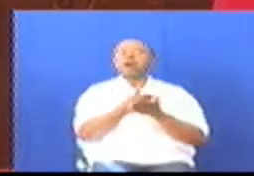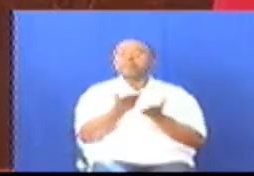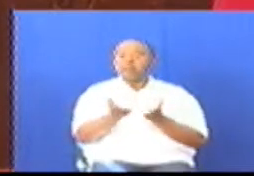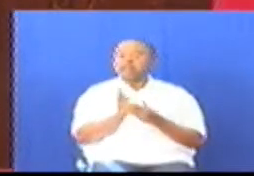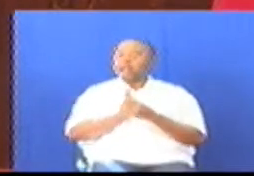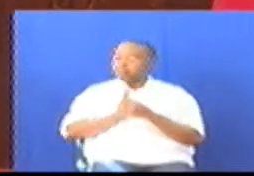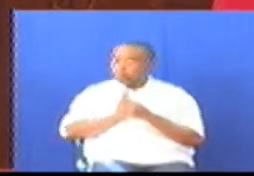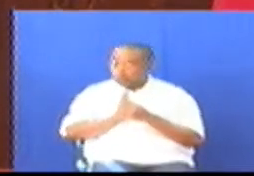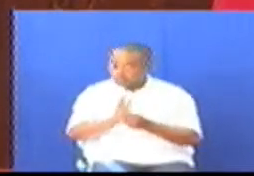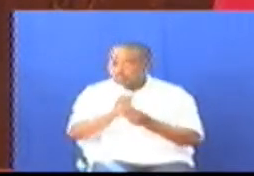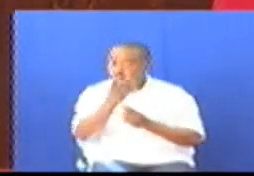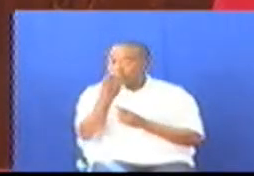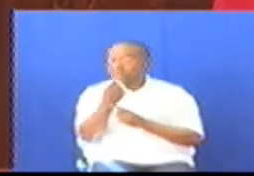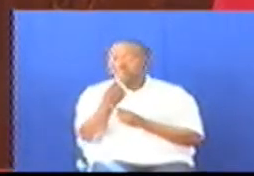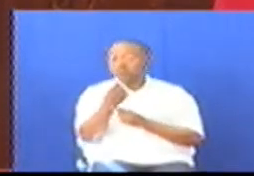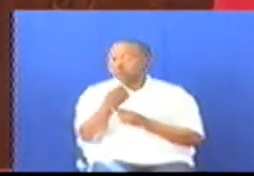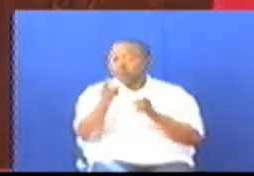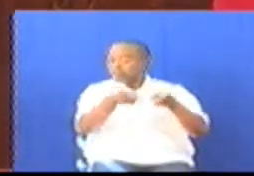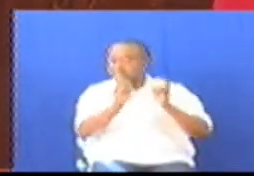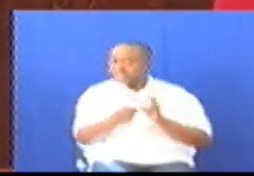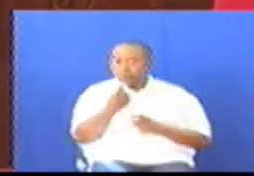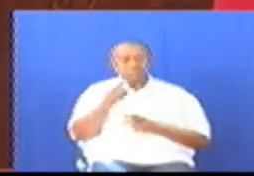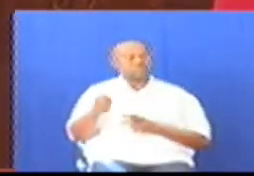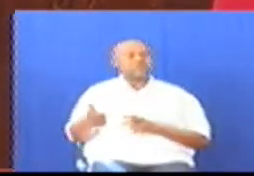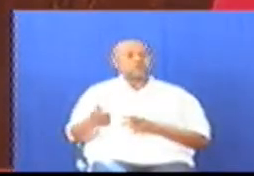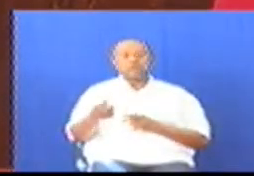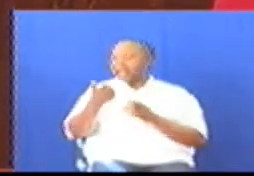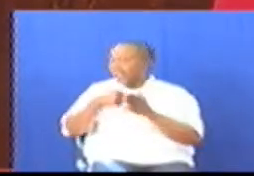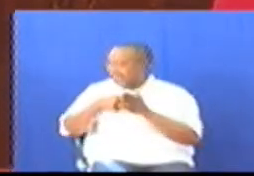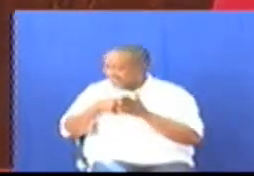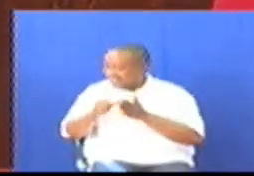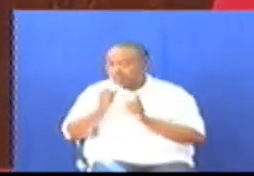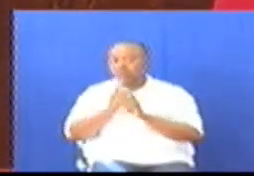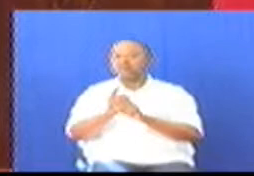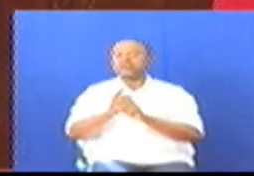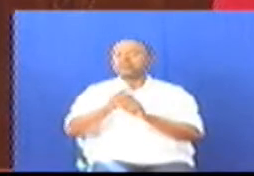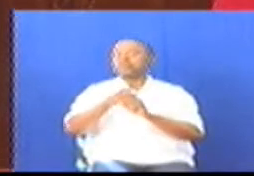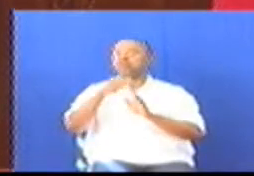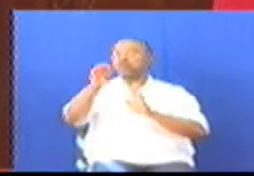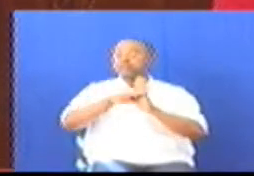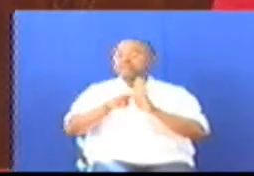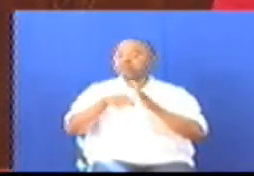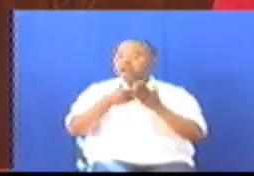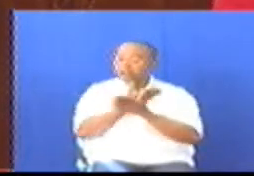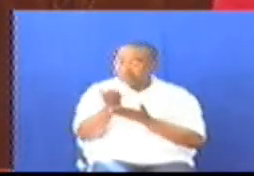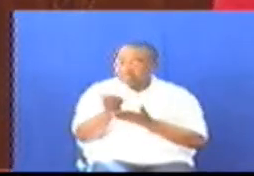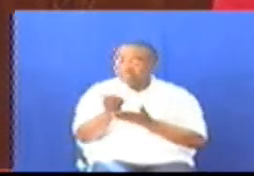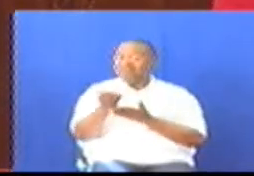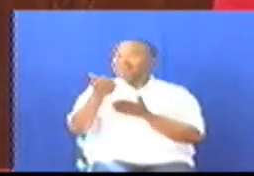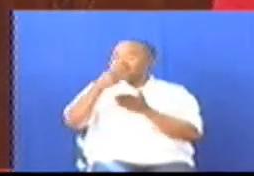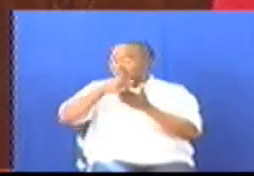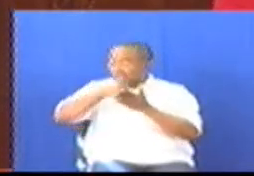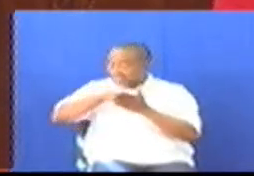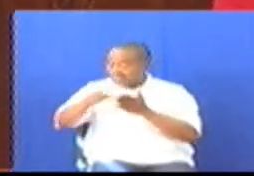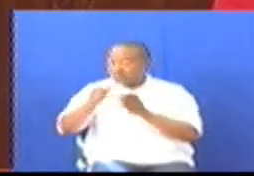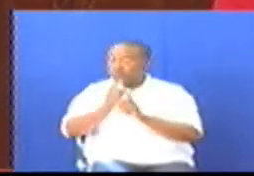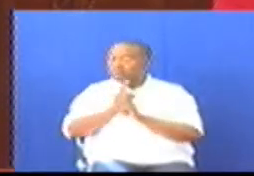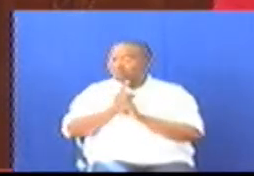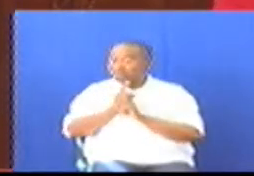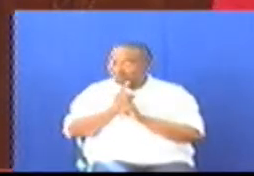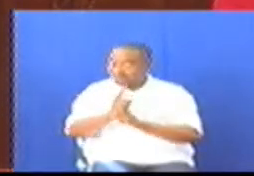ya bandari. Mheshimiwa Spika, mpaka tunavyozungumza shirika la bandari